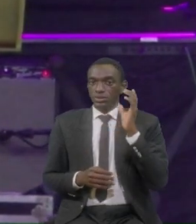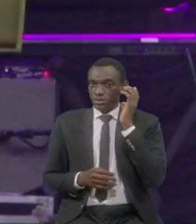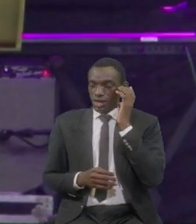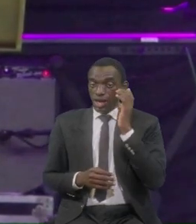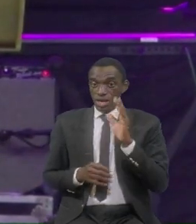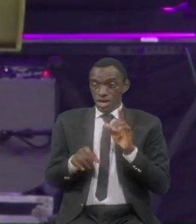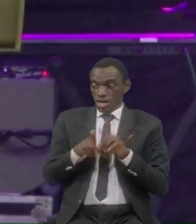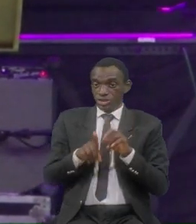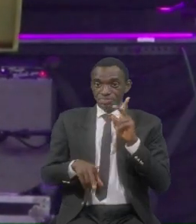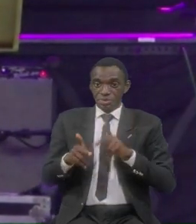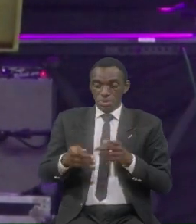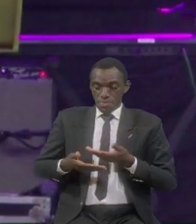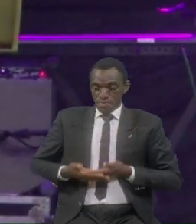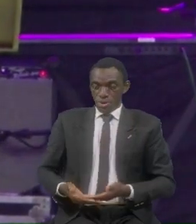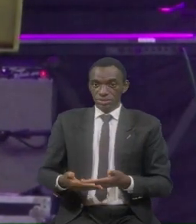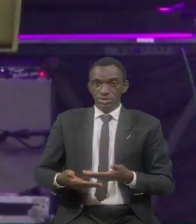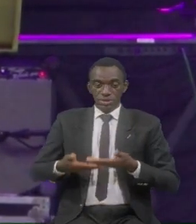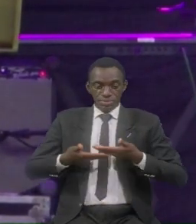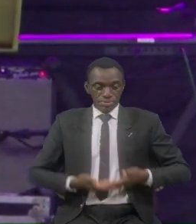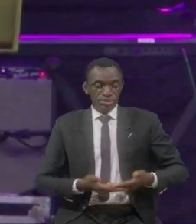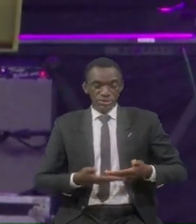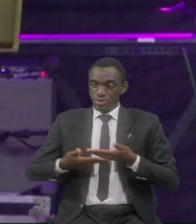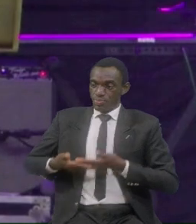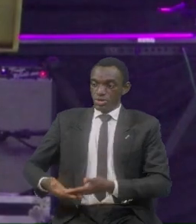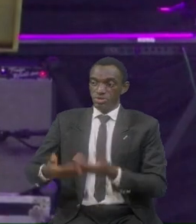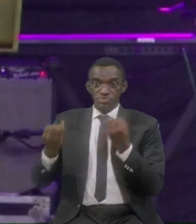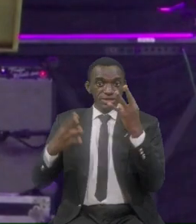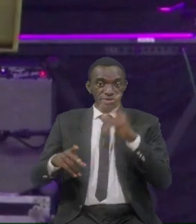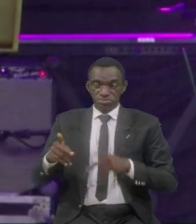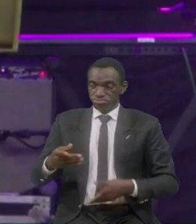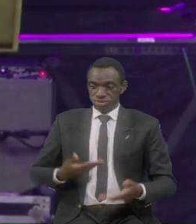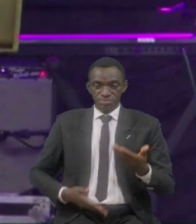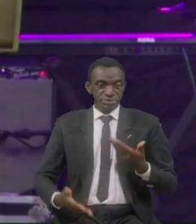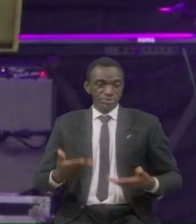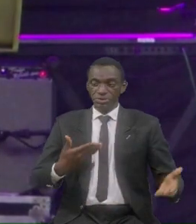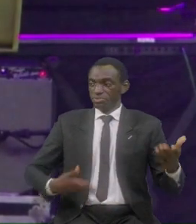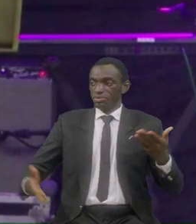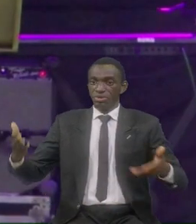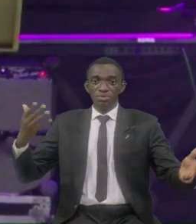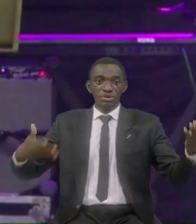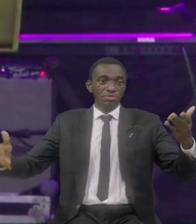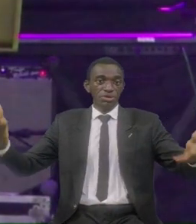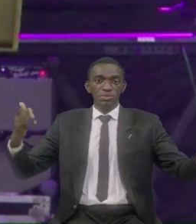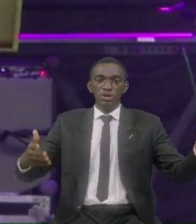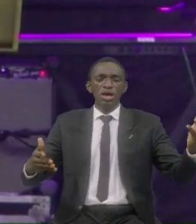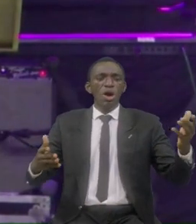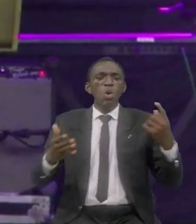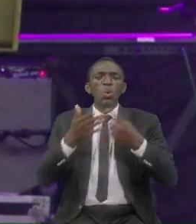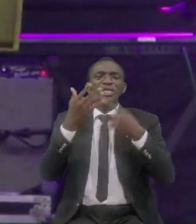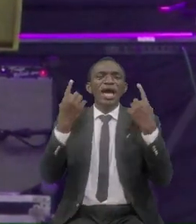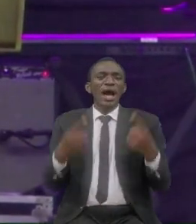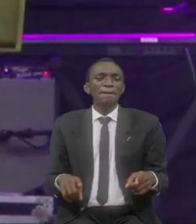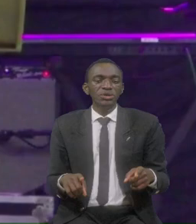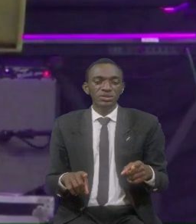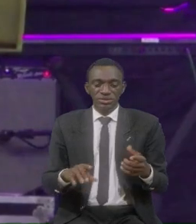world. Samtang mataon ni abot dinhi sa kalibutan. Number one. Una. Death prevails on every man.